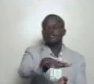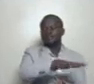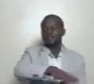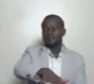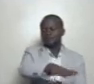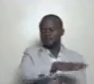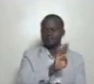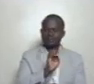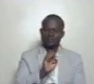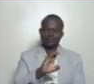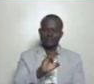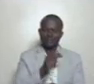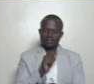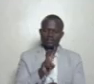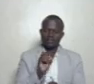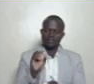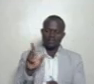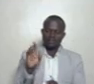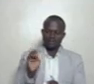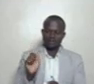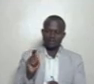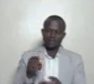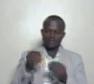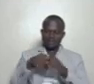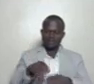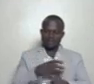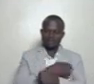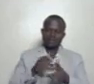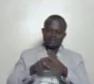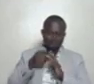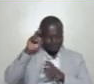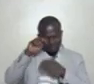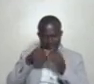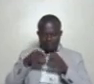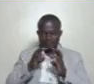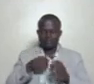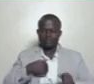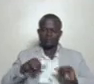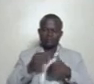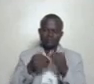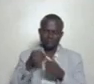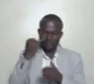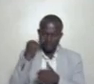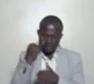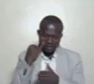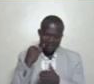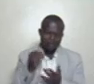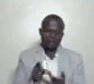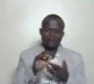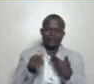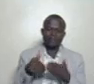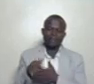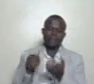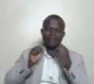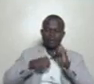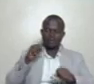na beach volleyball ubureye bibirimo biduha imbaraga zo gutangira gutekereza uburyo twagira abakinnyi bihariye bakina beach volleyball bakagira